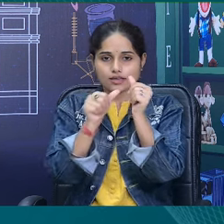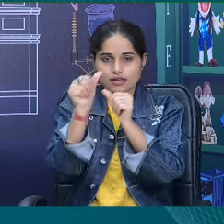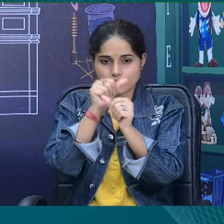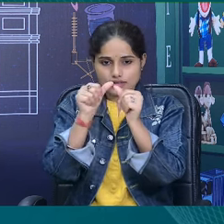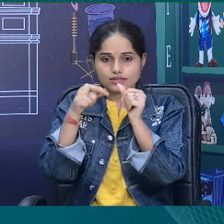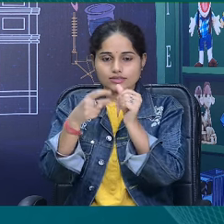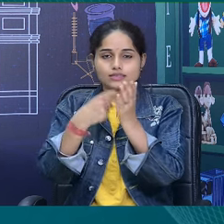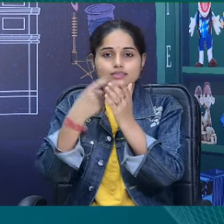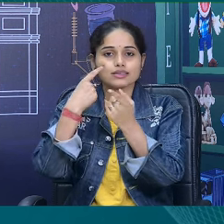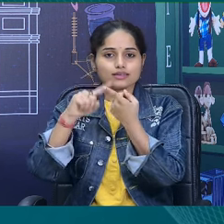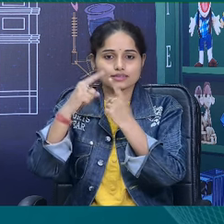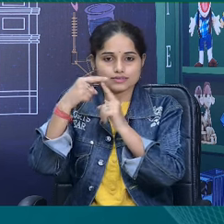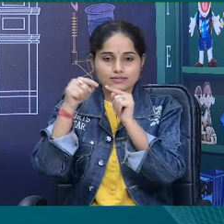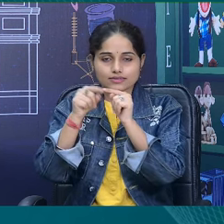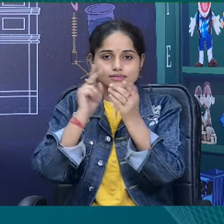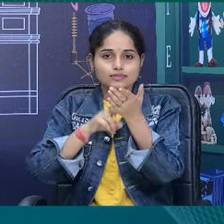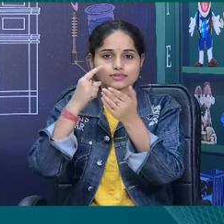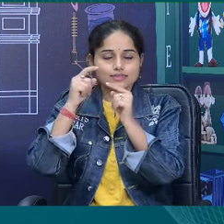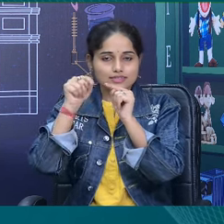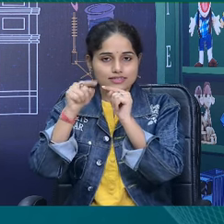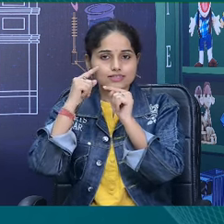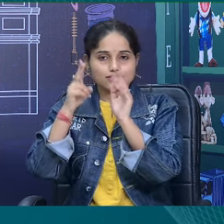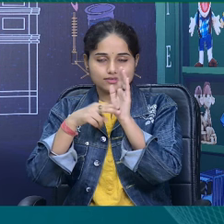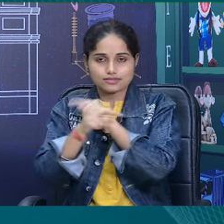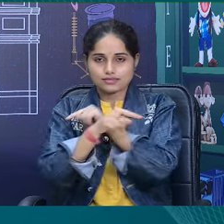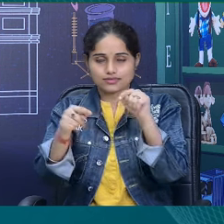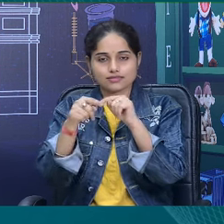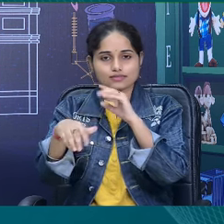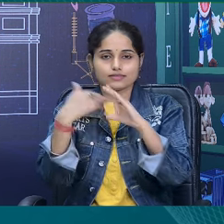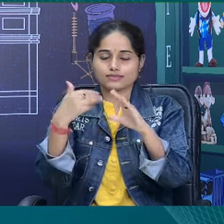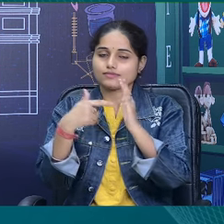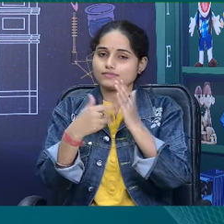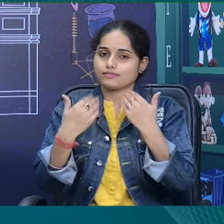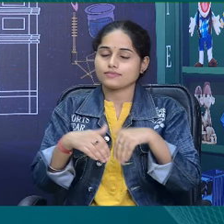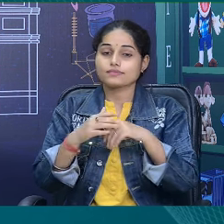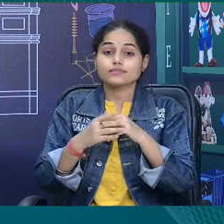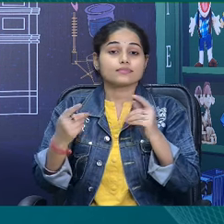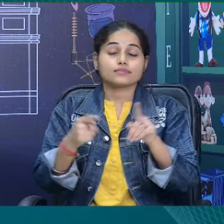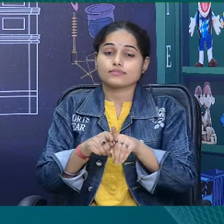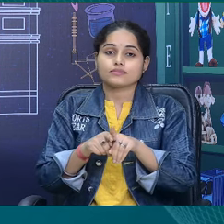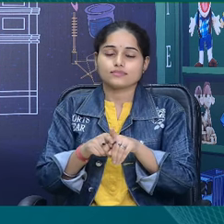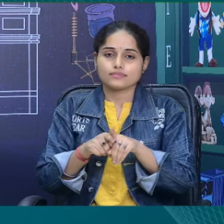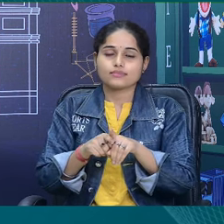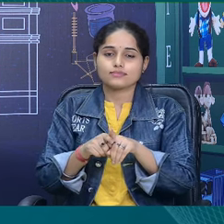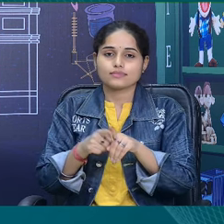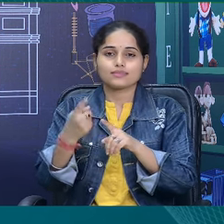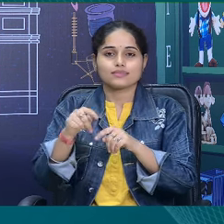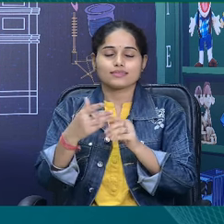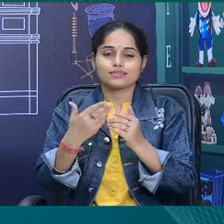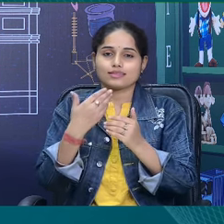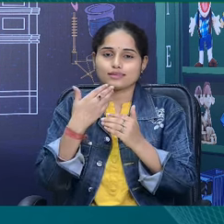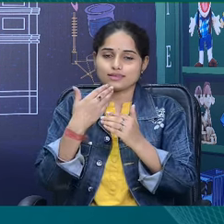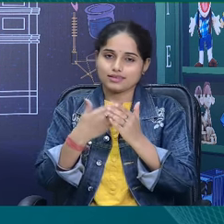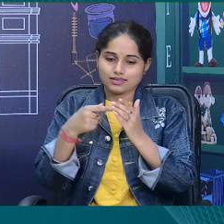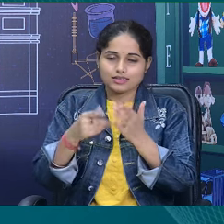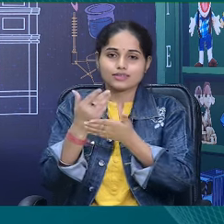डीटी क् 12th @c nc.in पर तो इसके साथ ही हम आपसे अनुमति लेना चाहेंगे आज के